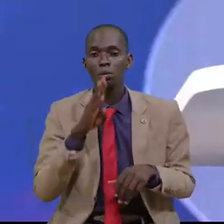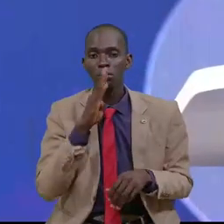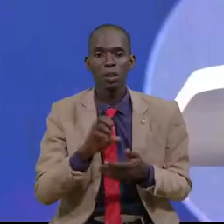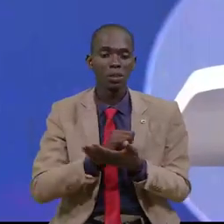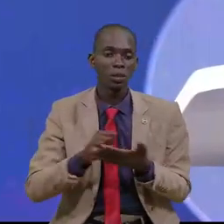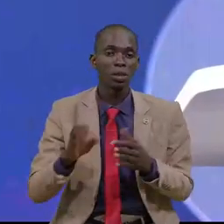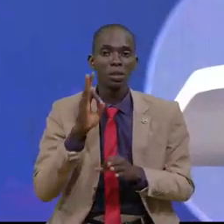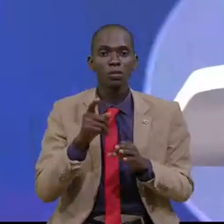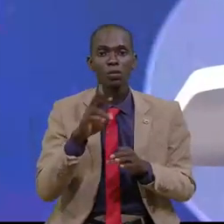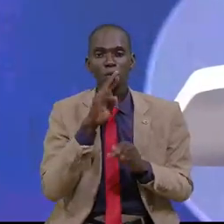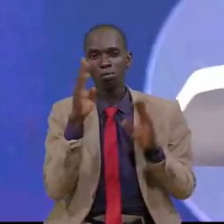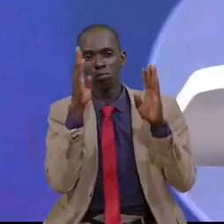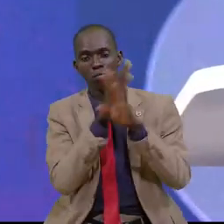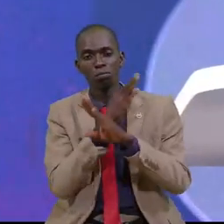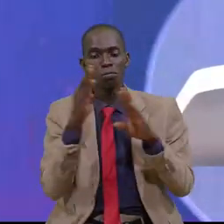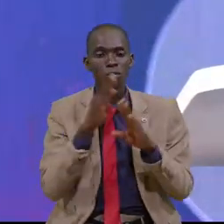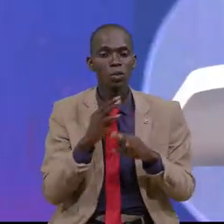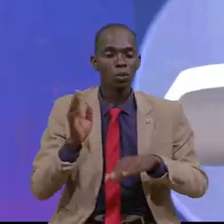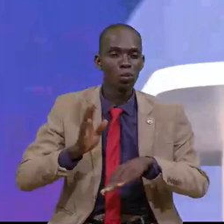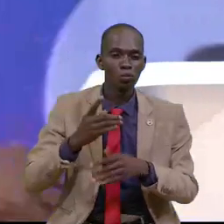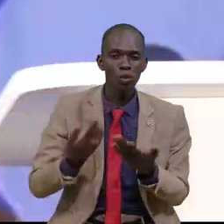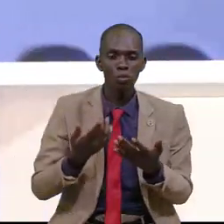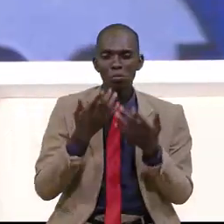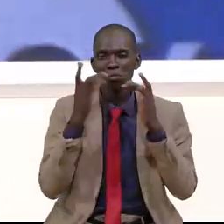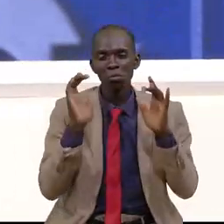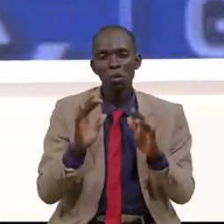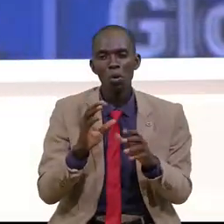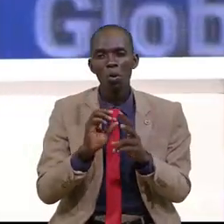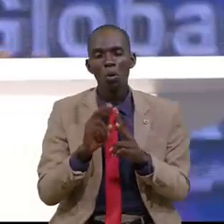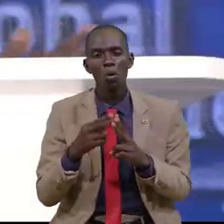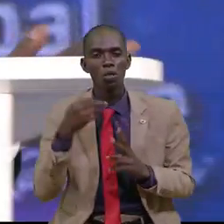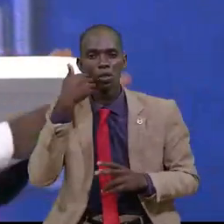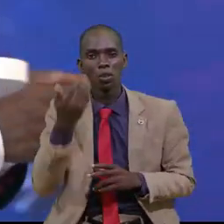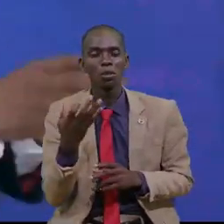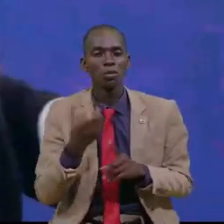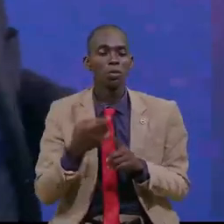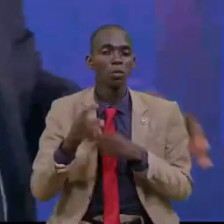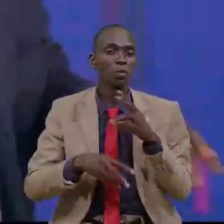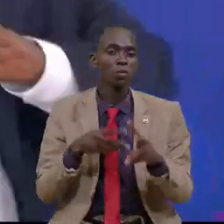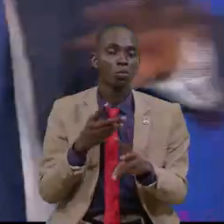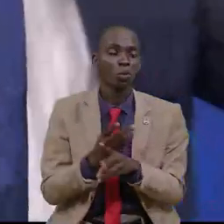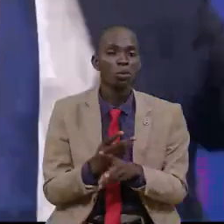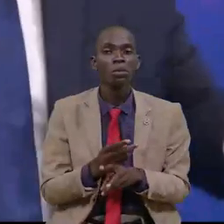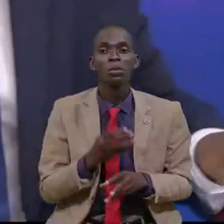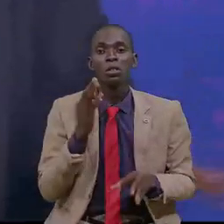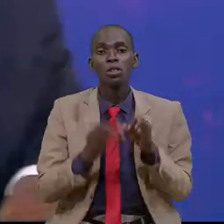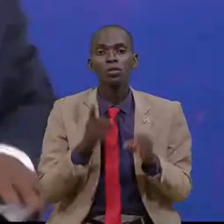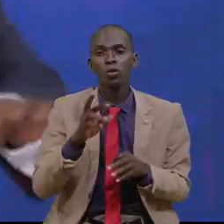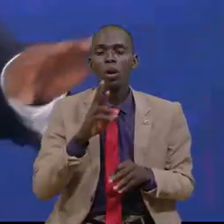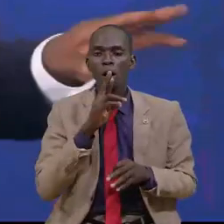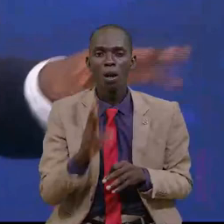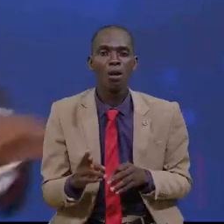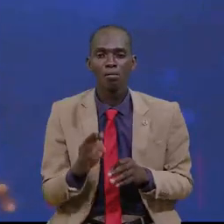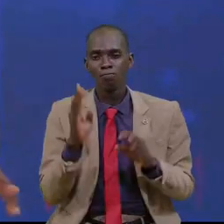vous fuyez les opprobres, si vous fuyez les insultes du monde, si vous fuyez, vous